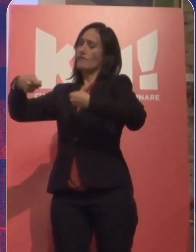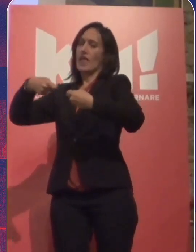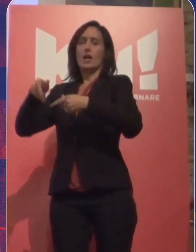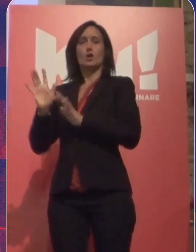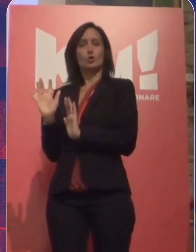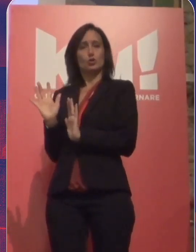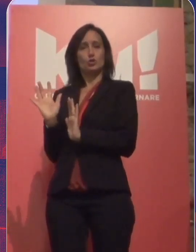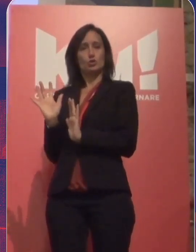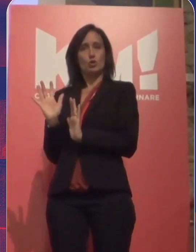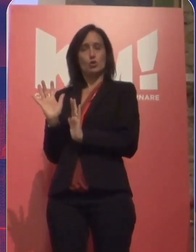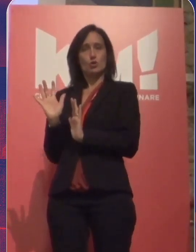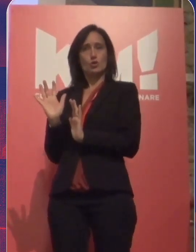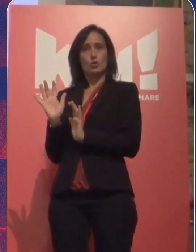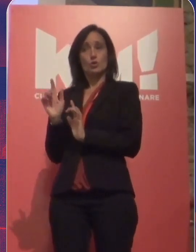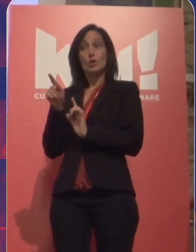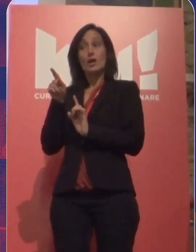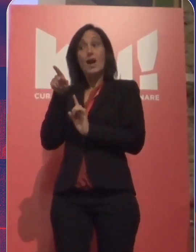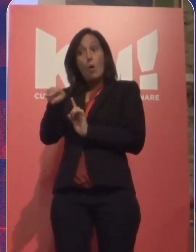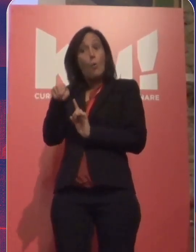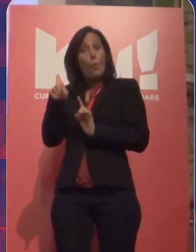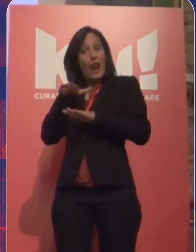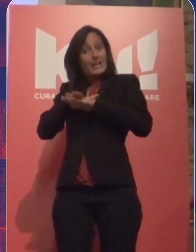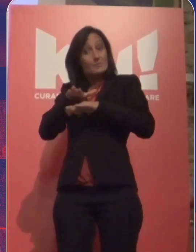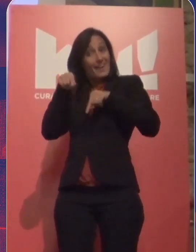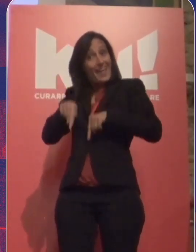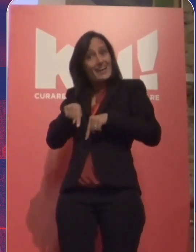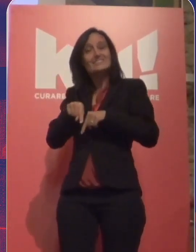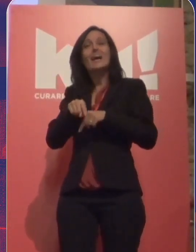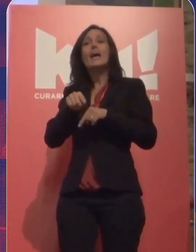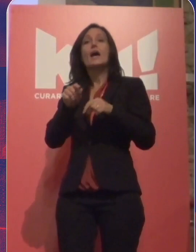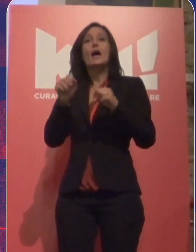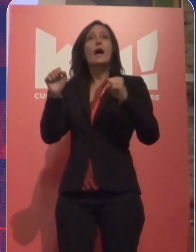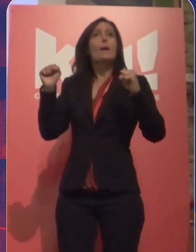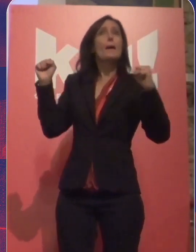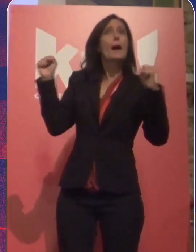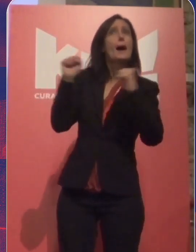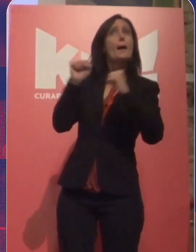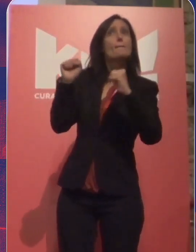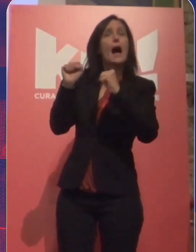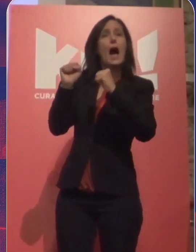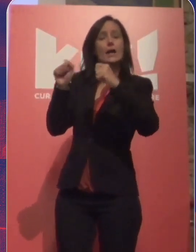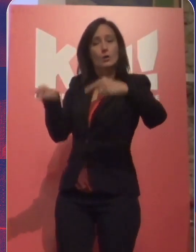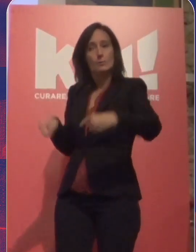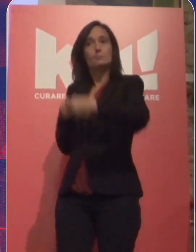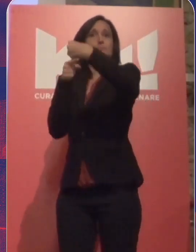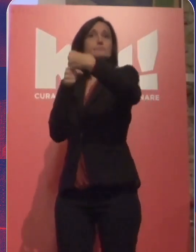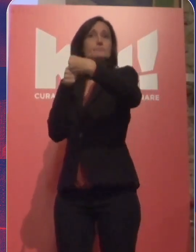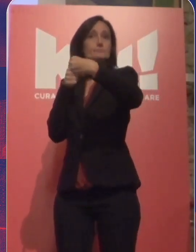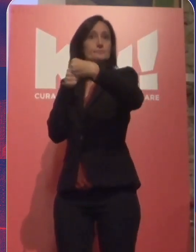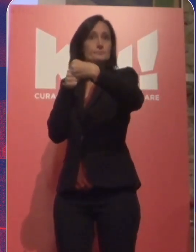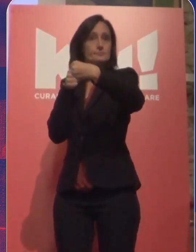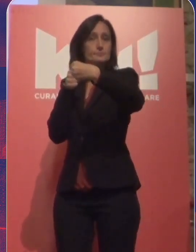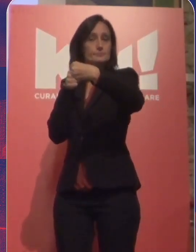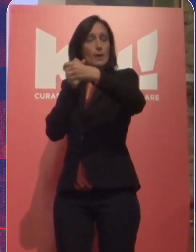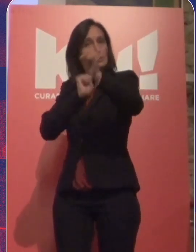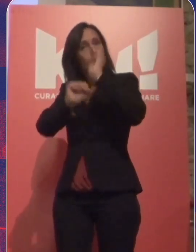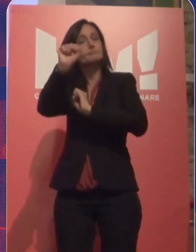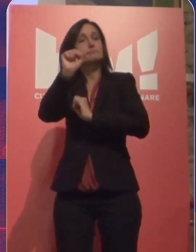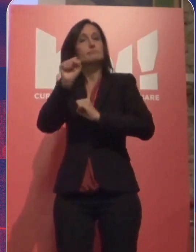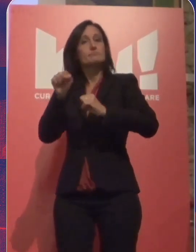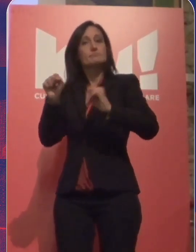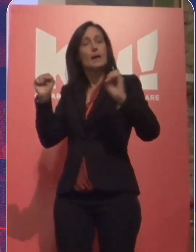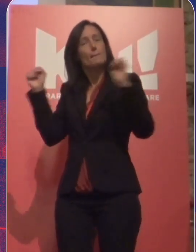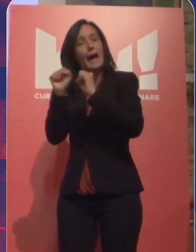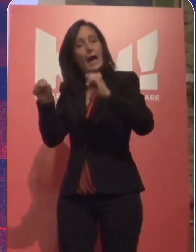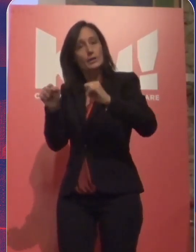vertiginosa del panico è questa trasformazione interna psicopatologica l'anoressia la cifra